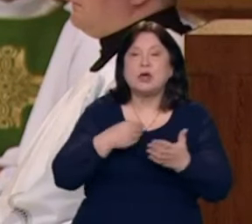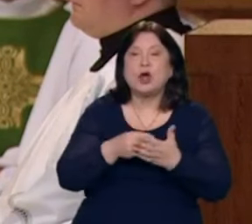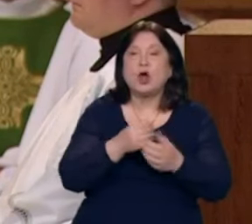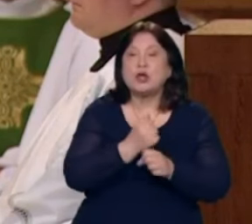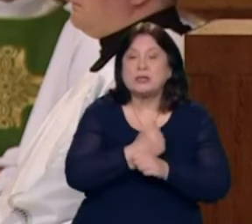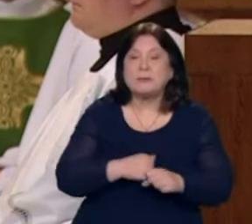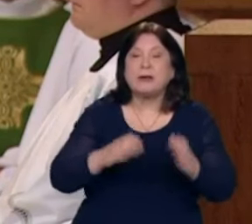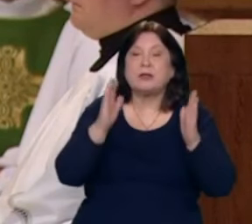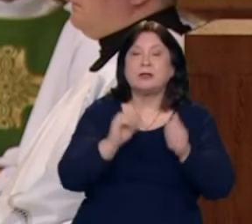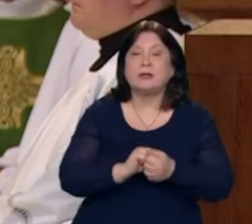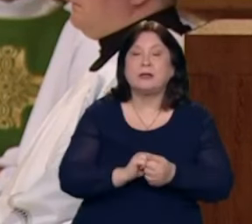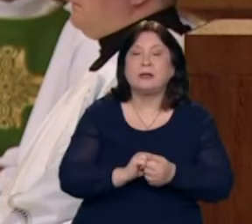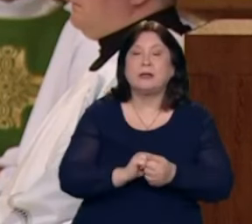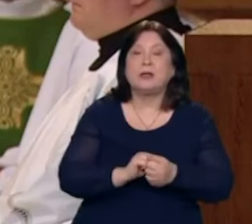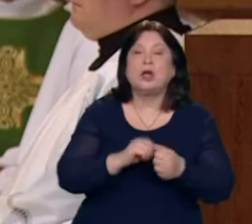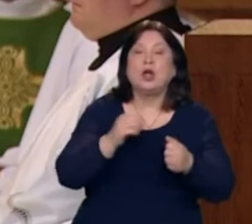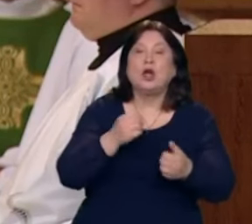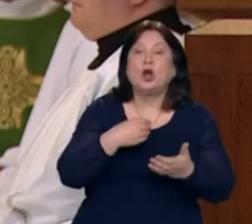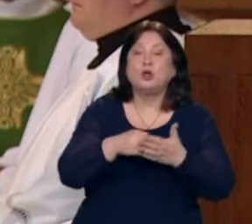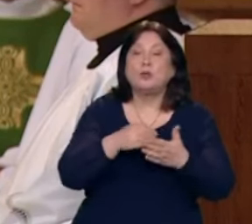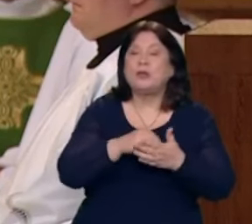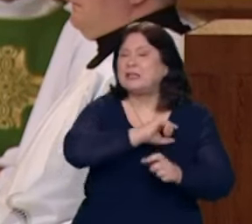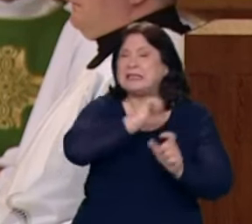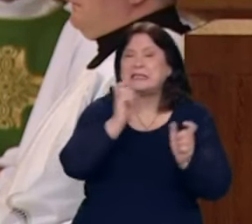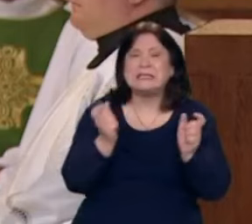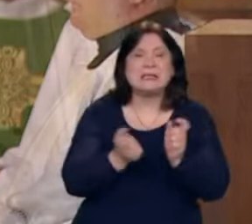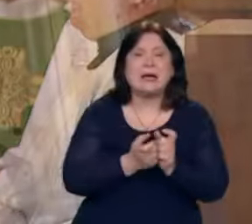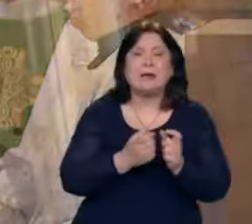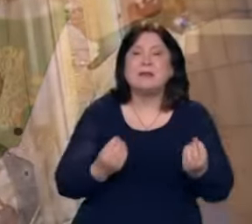odkupione jest całe